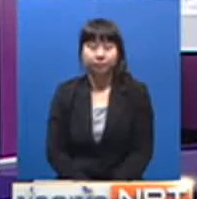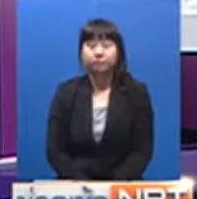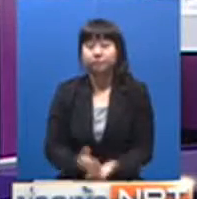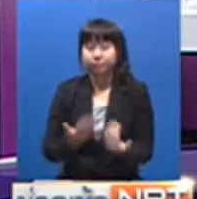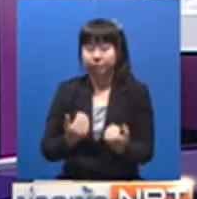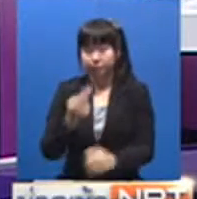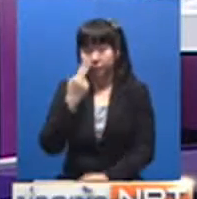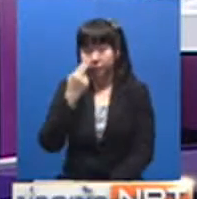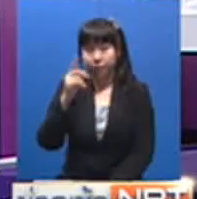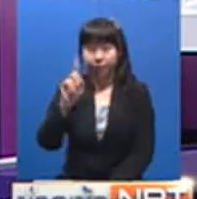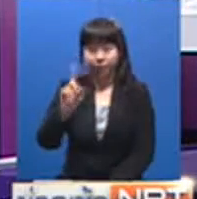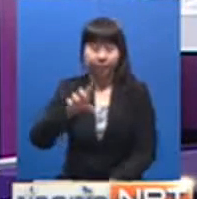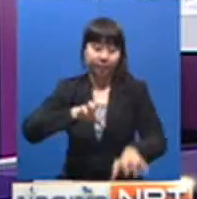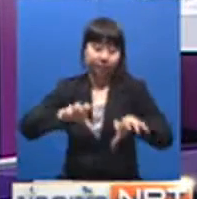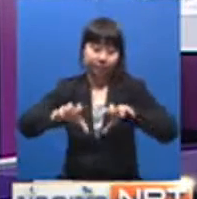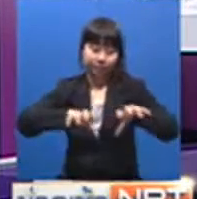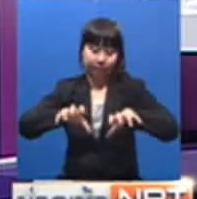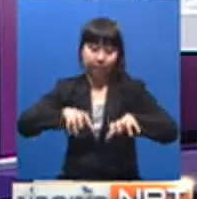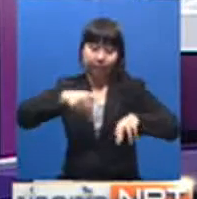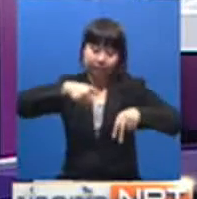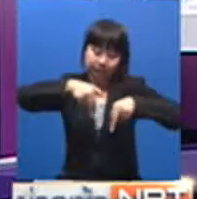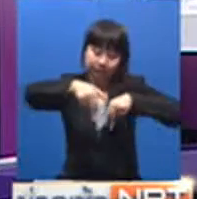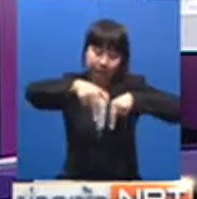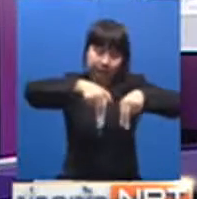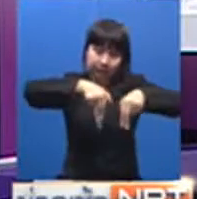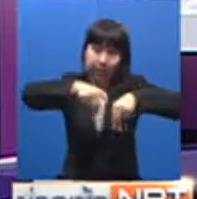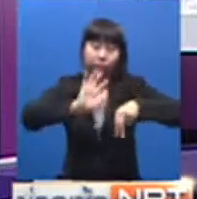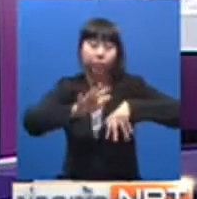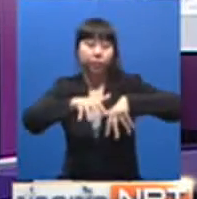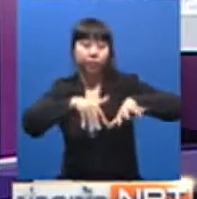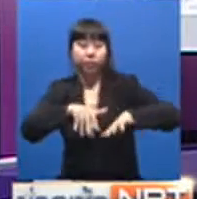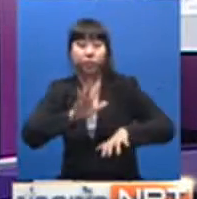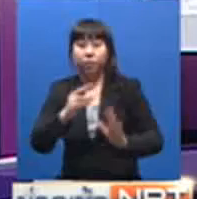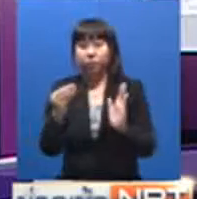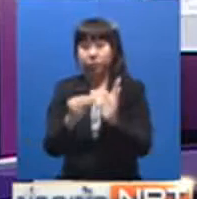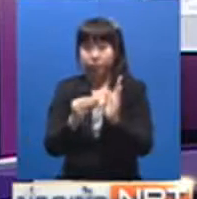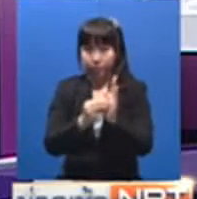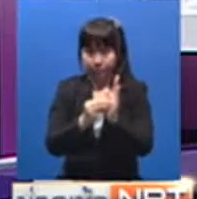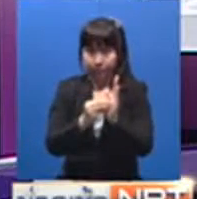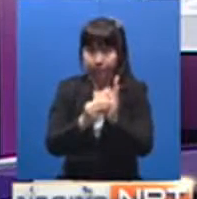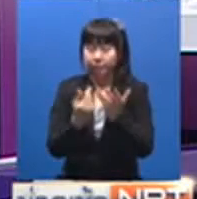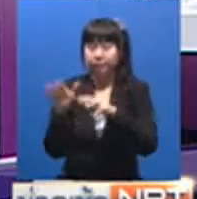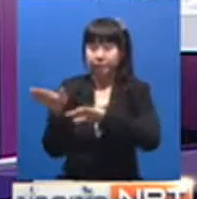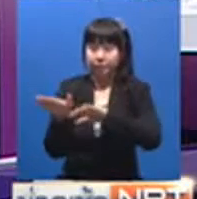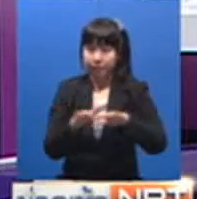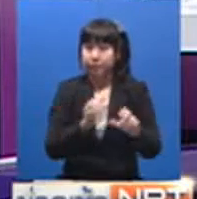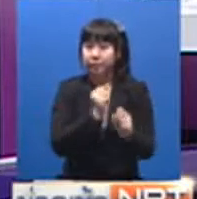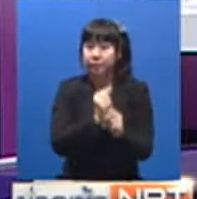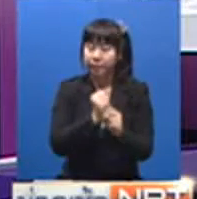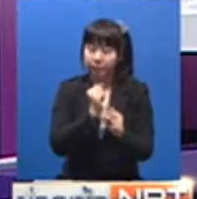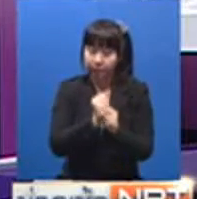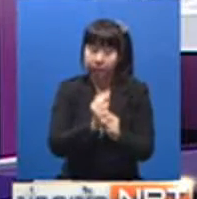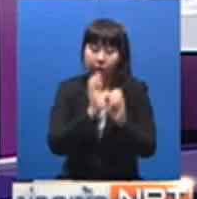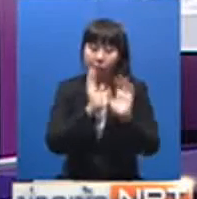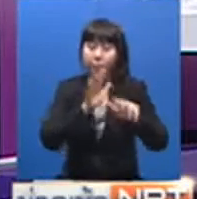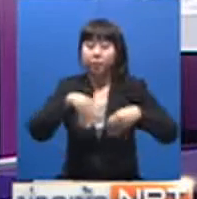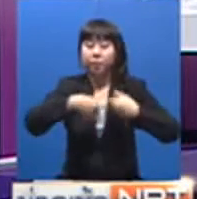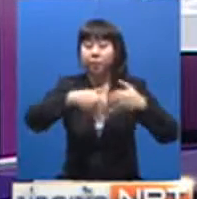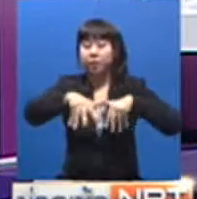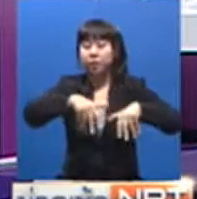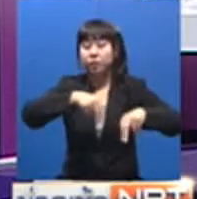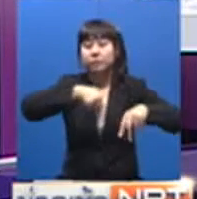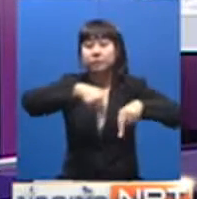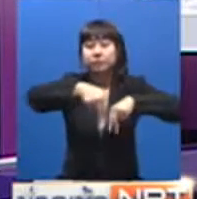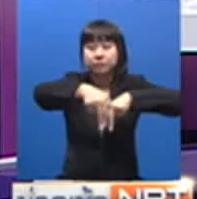มาดูในเรื่องของการจัดระเบียบทางเท้าให้กับประชาชนกันบ้างนะคะโดยกรุงเทพมหานครค่ะก็เตรียมดําเนินการคืนทางเท้าให้กับประชาชน